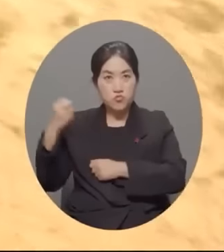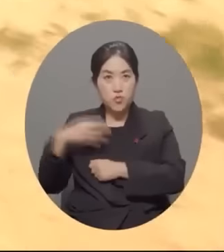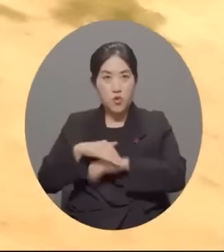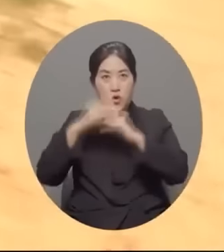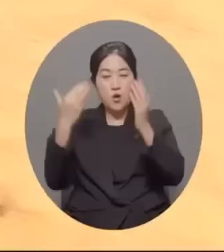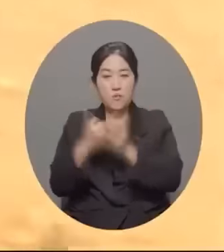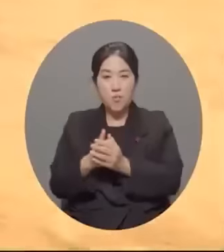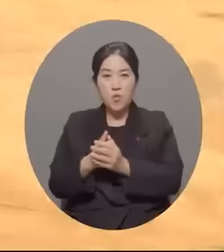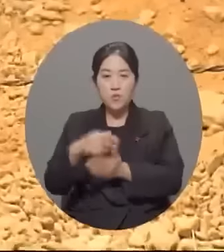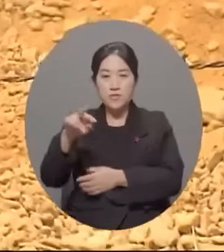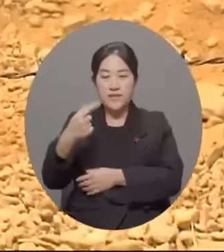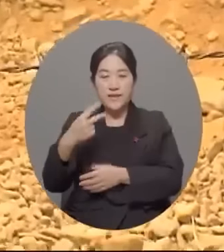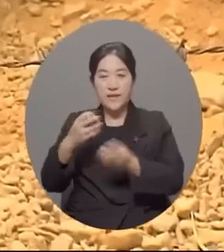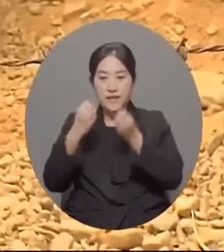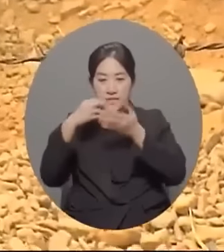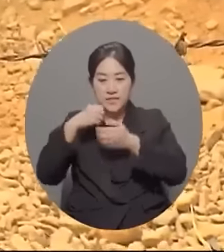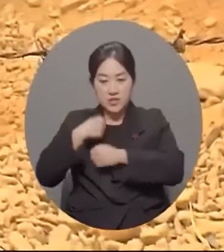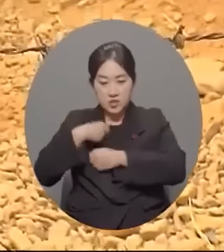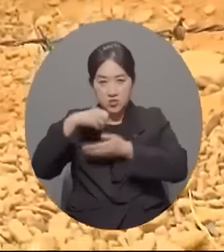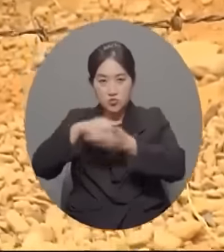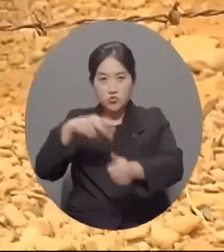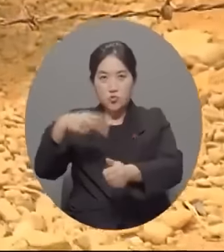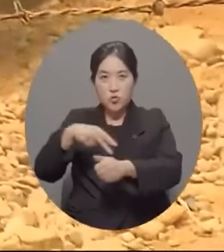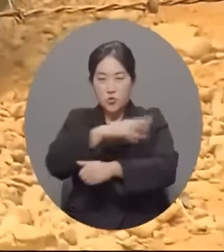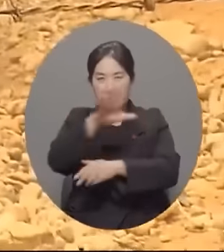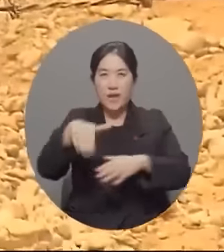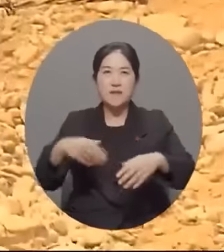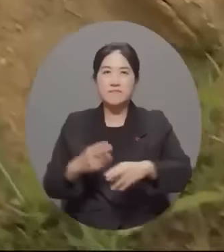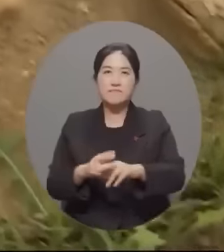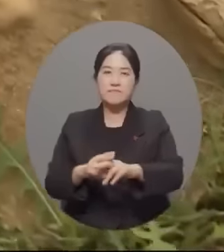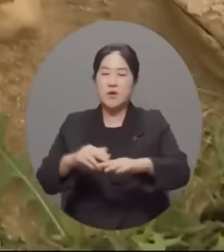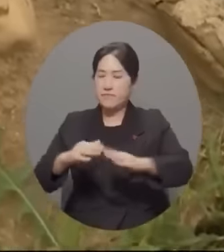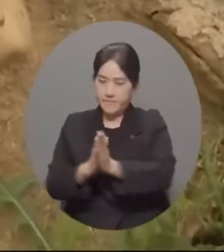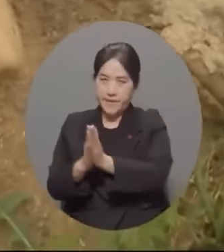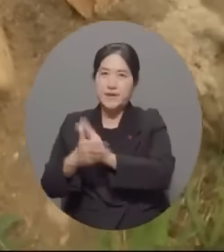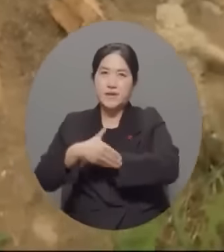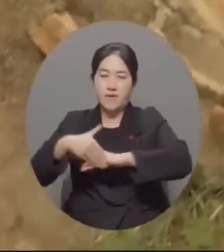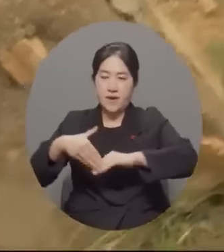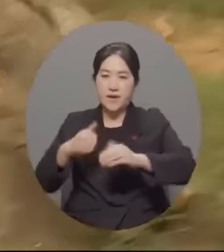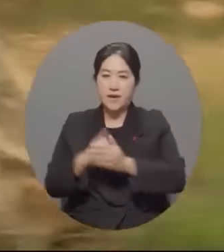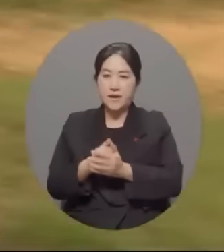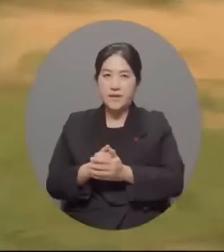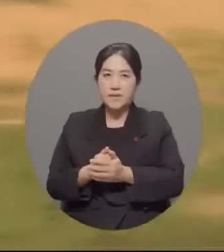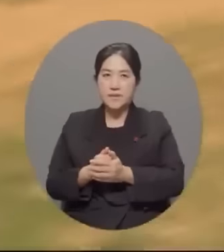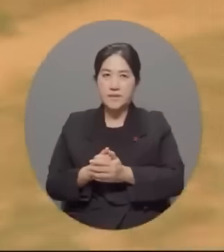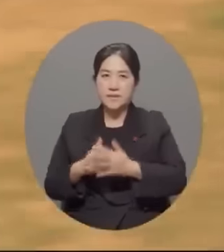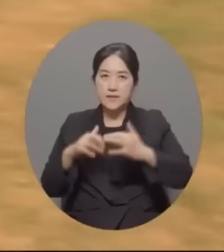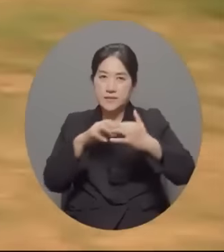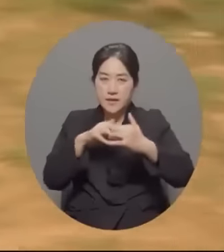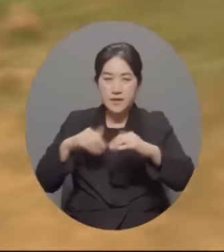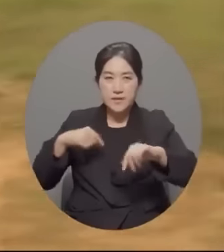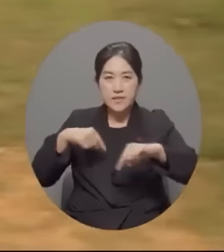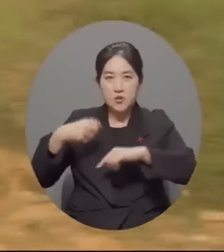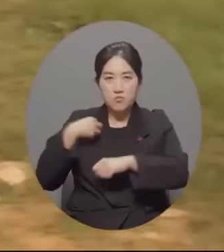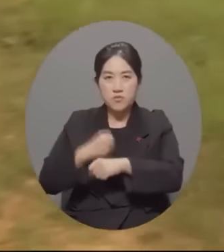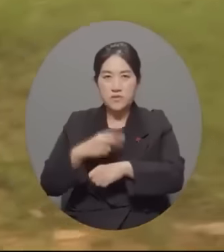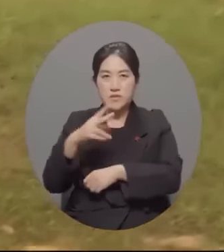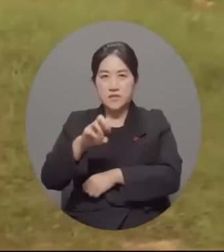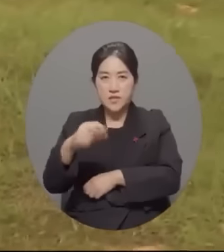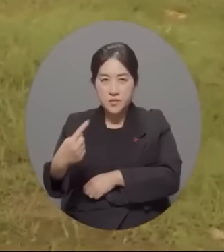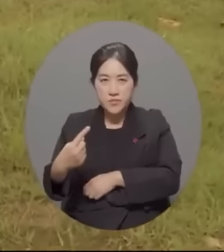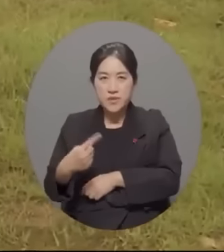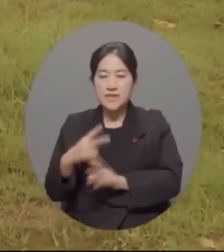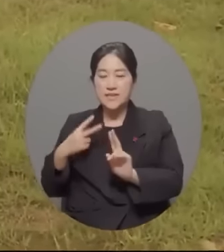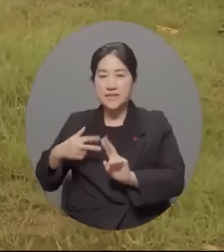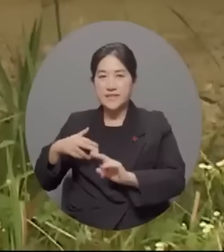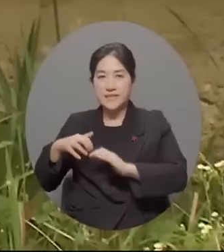모든 사단 신병교육대를 아예 없앤다는 계획입니다. 지상작전사령부는 오는 2031년, 이 작전사령부는